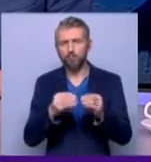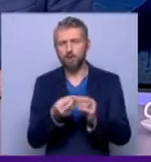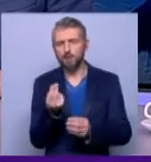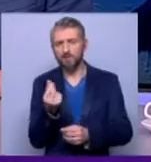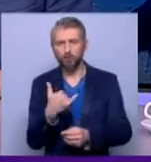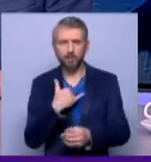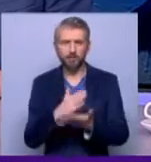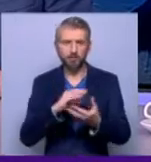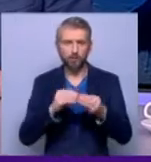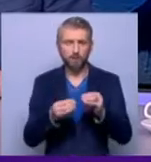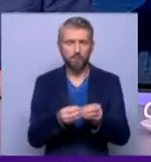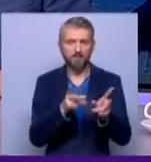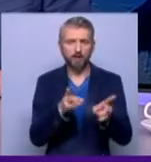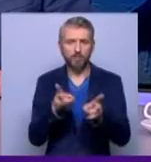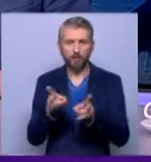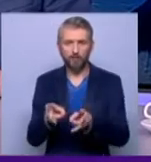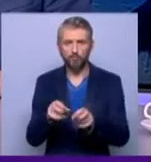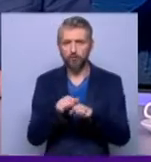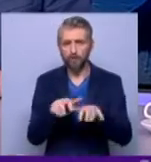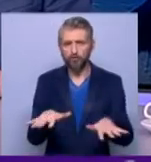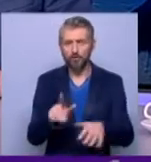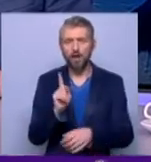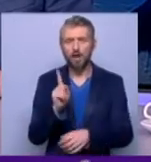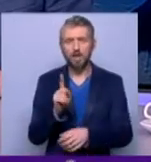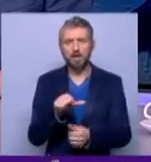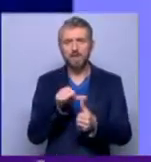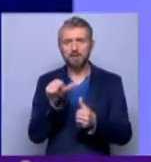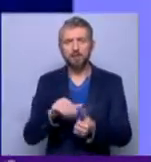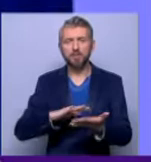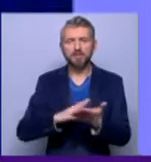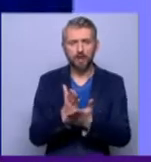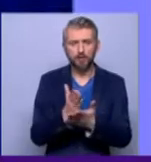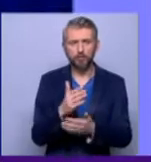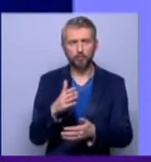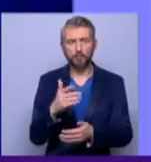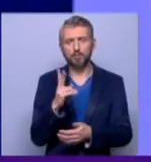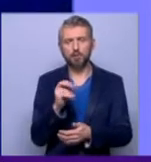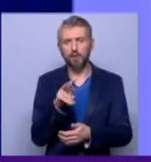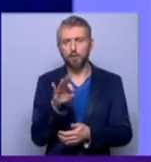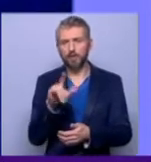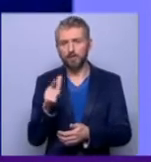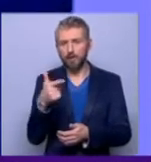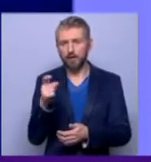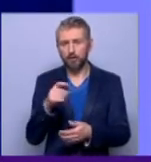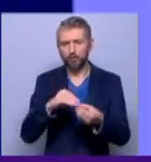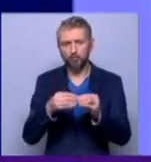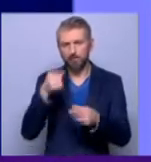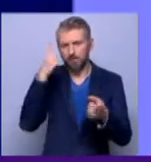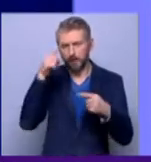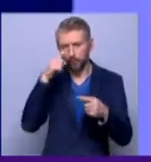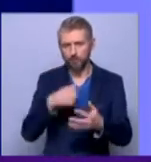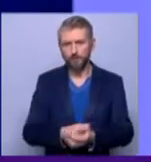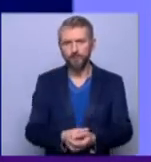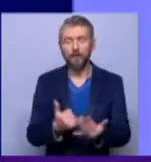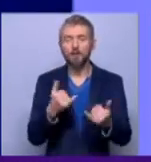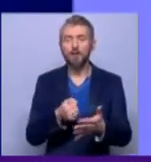є проблема там з аварійністю мереж, але саме з якістю, з калорійністю газу, як на мене, ця проблема трошки надумана і перебільшена. Зараз до